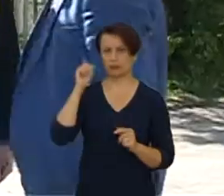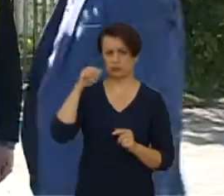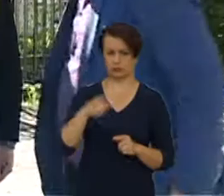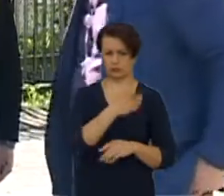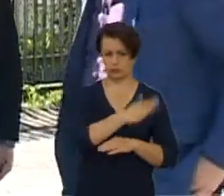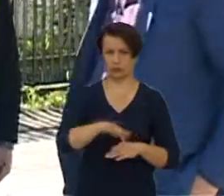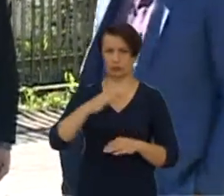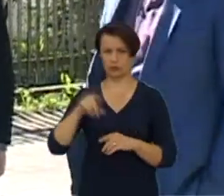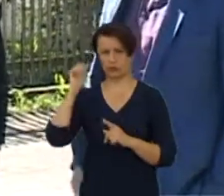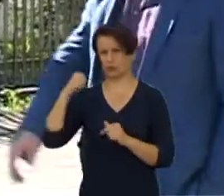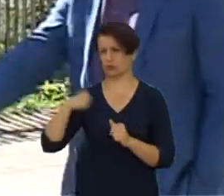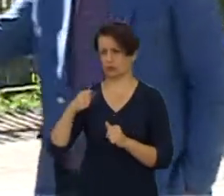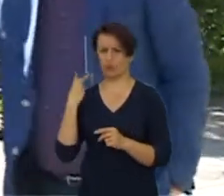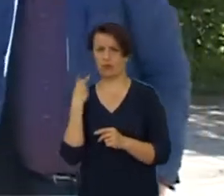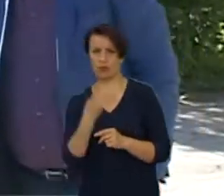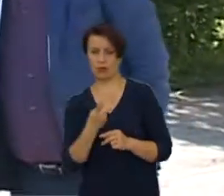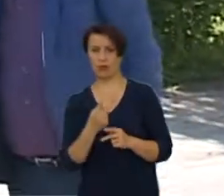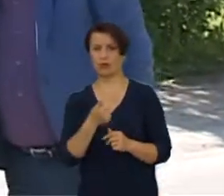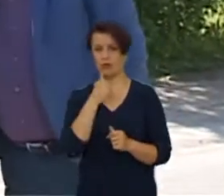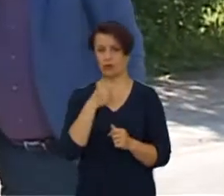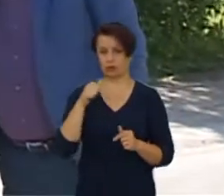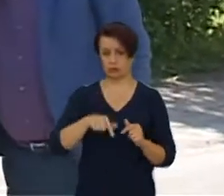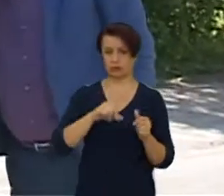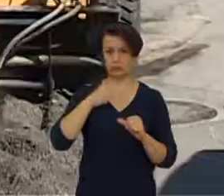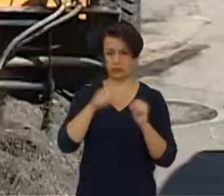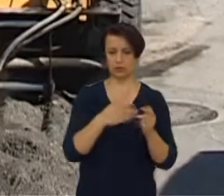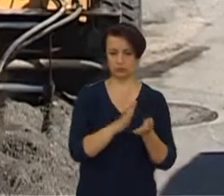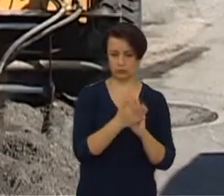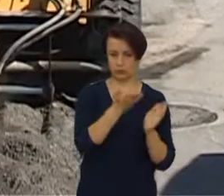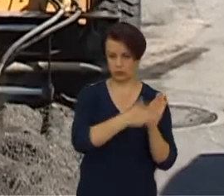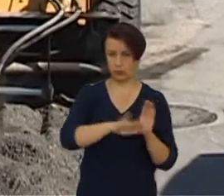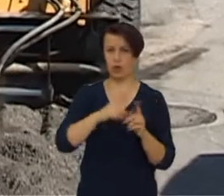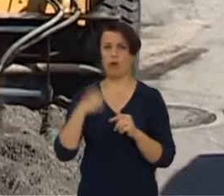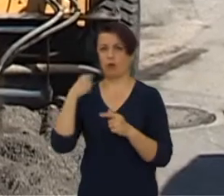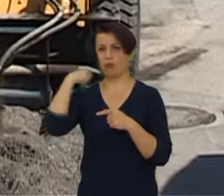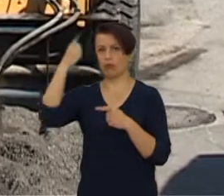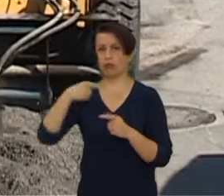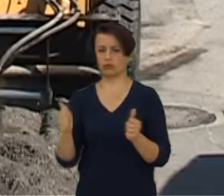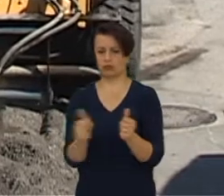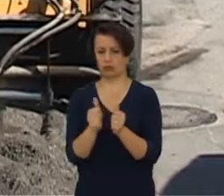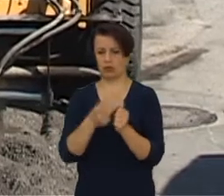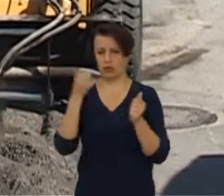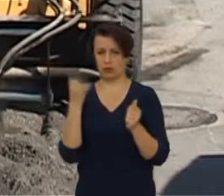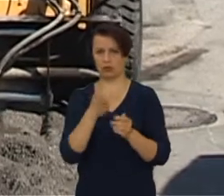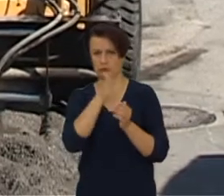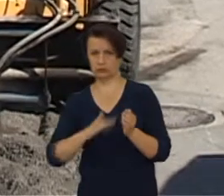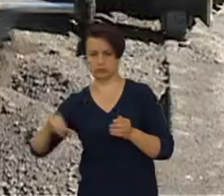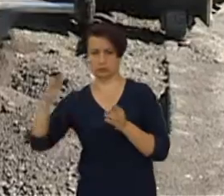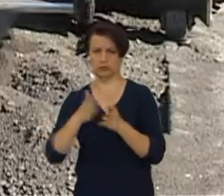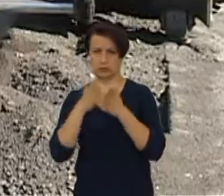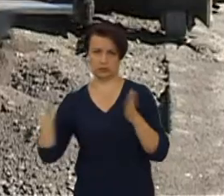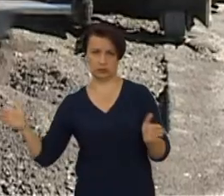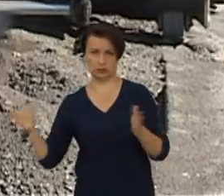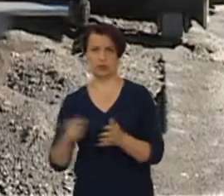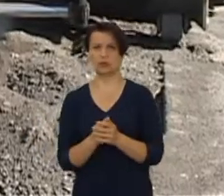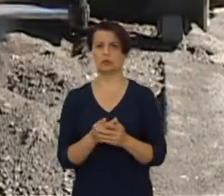lopimui, nes, žinot, su tom duobėm turbūt jau gyventojai irgi pamatė, kad šiemet sutvarkom, kitais metais šalia dar didesnė duobė atsiranda. Tai